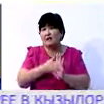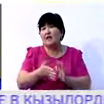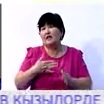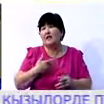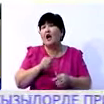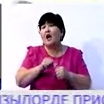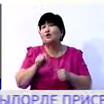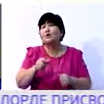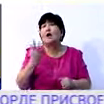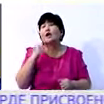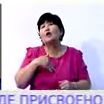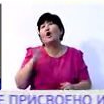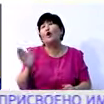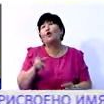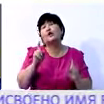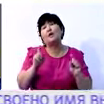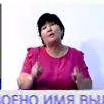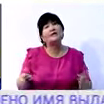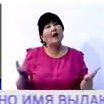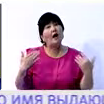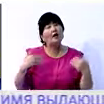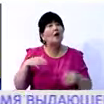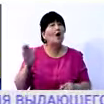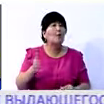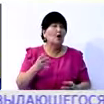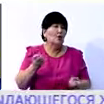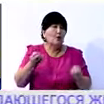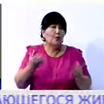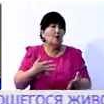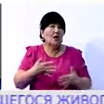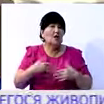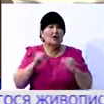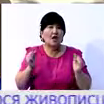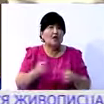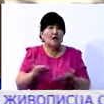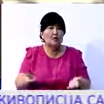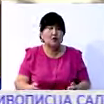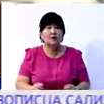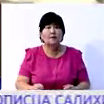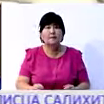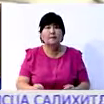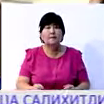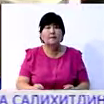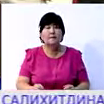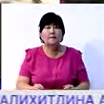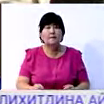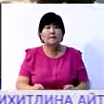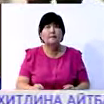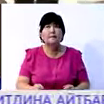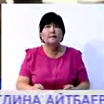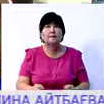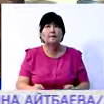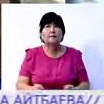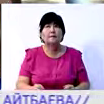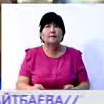в особенности, когда хочешь посидеть, отдохнуть, прогуляться, но просто дышать невозможно. Просто будет поражать хакизю, не манда